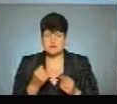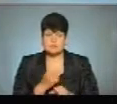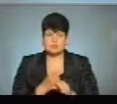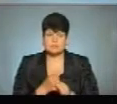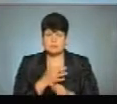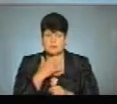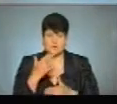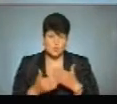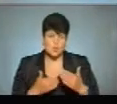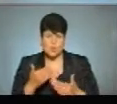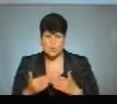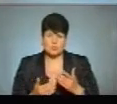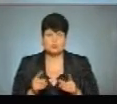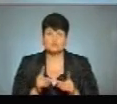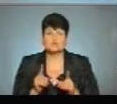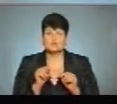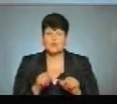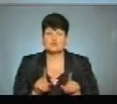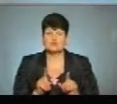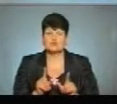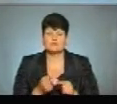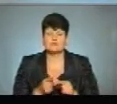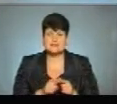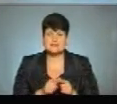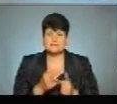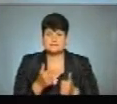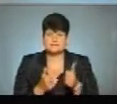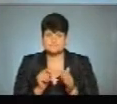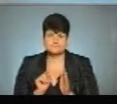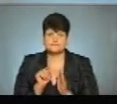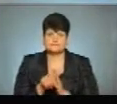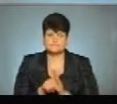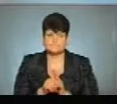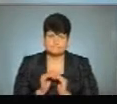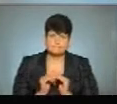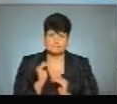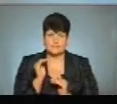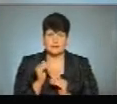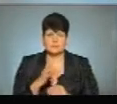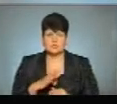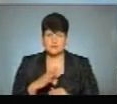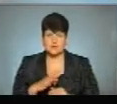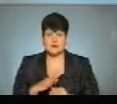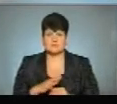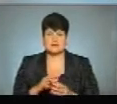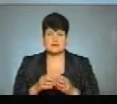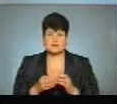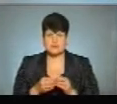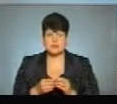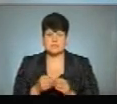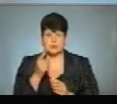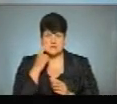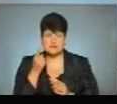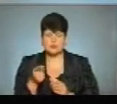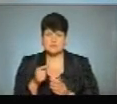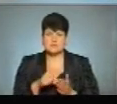зробили доволі багато кроків для того, щоб до цього рейтингу наблизитися. Ми зараз чекаємо на проміжні результати оцінювання Тернопільської